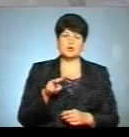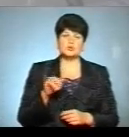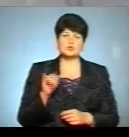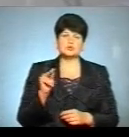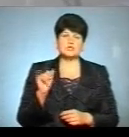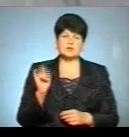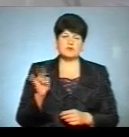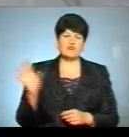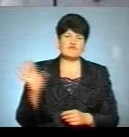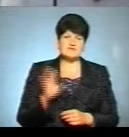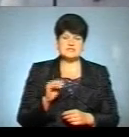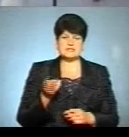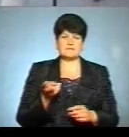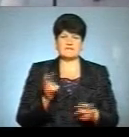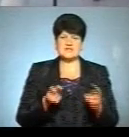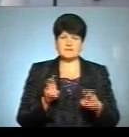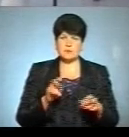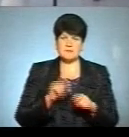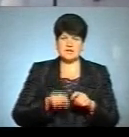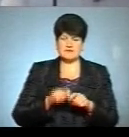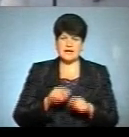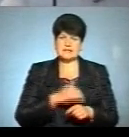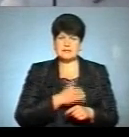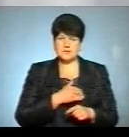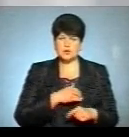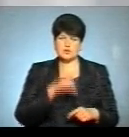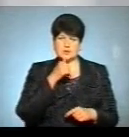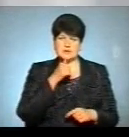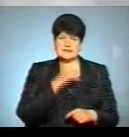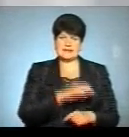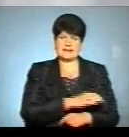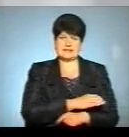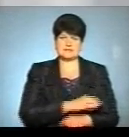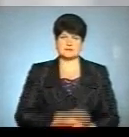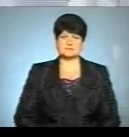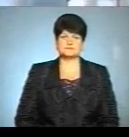усім відвідувачам центру крові перевіряють температуру та міряють тиск. Марія